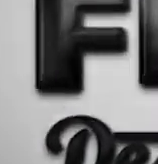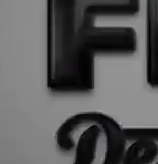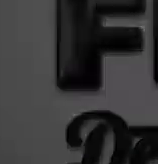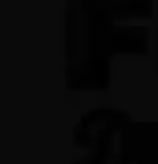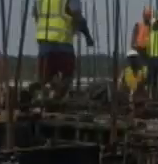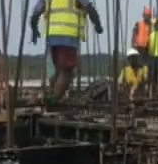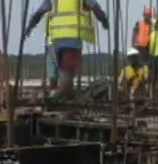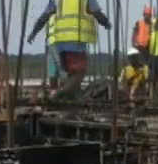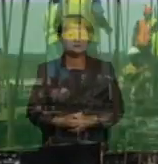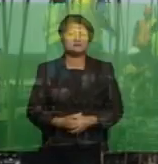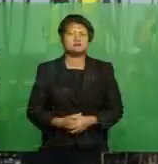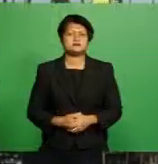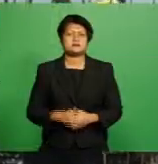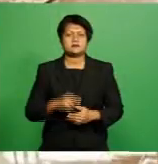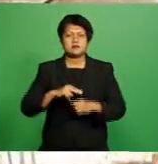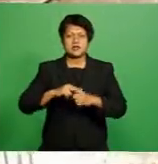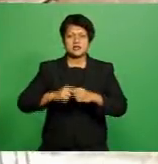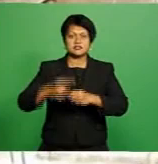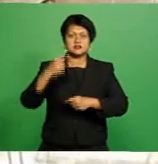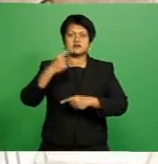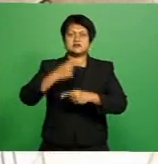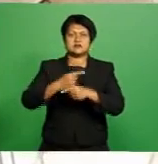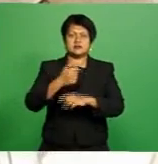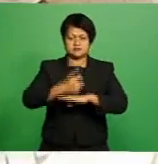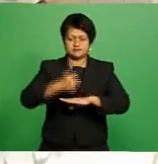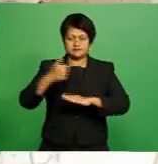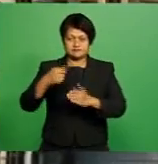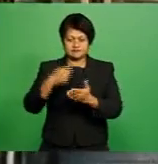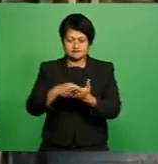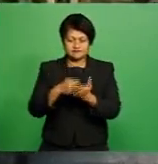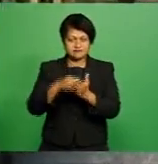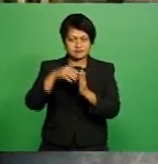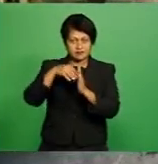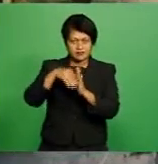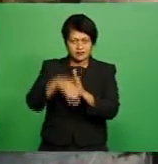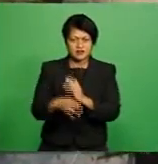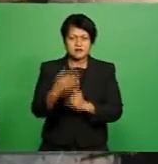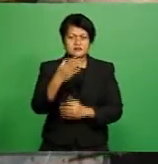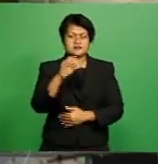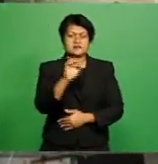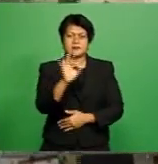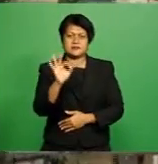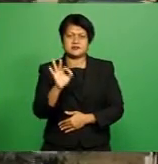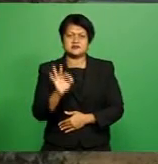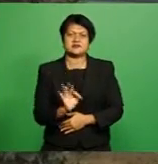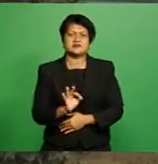2 देश की In the news tonight, government revenue declines by 50%.